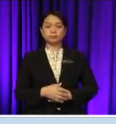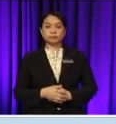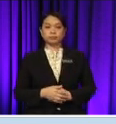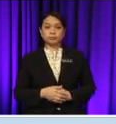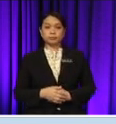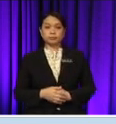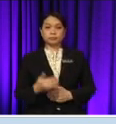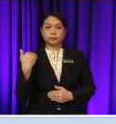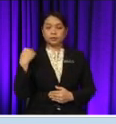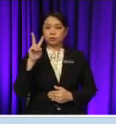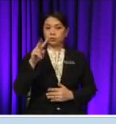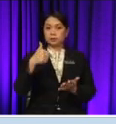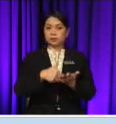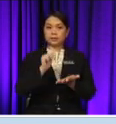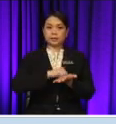ekonomi